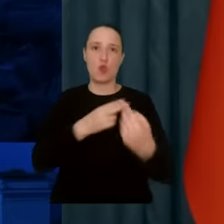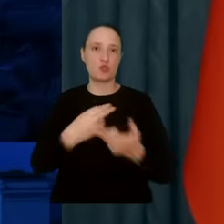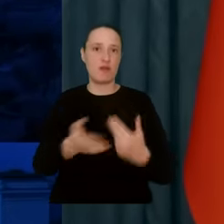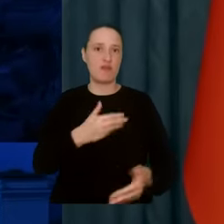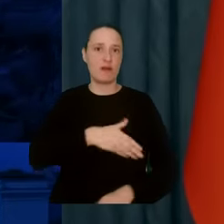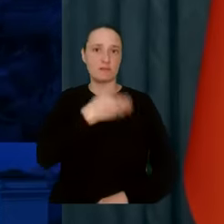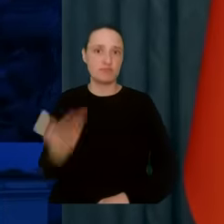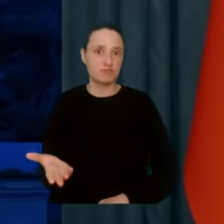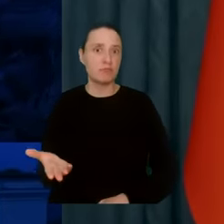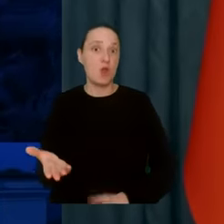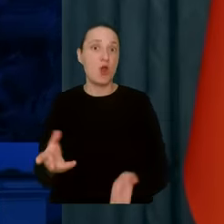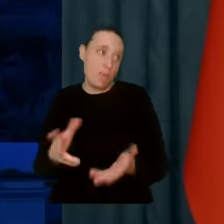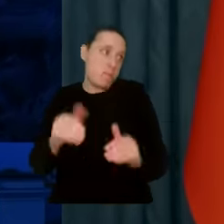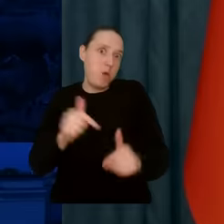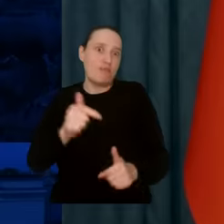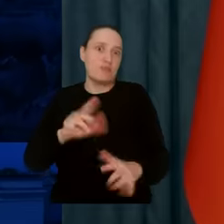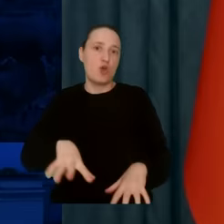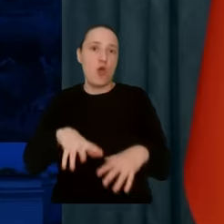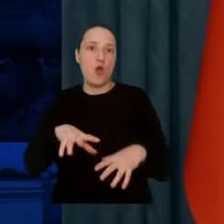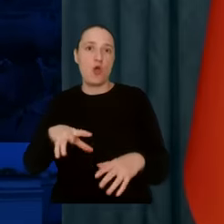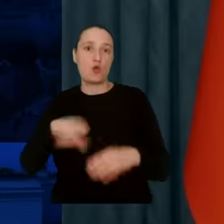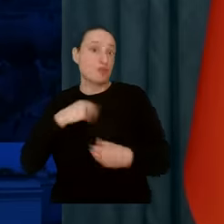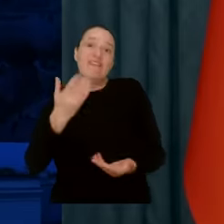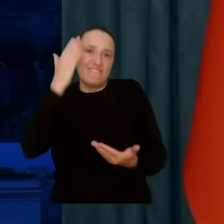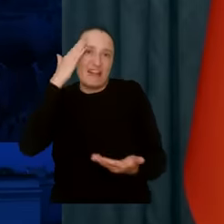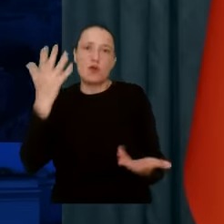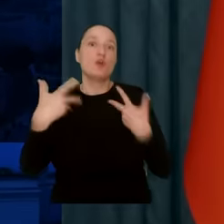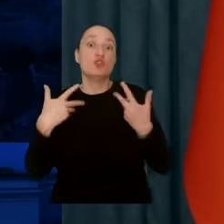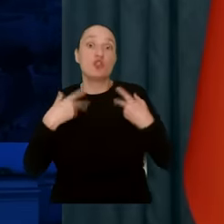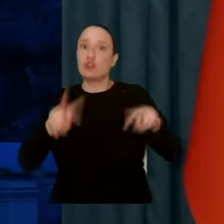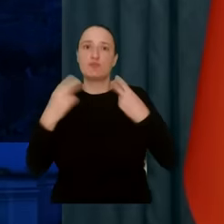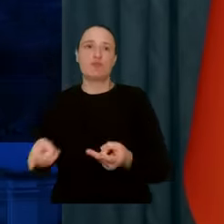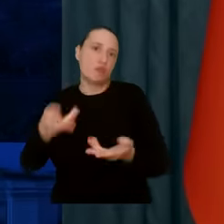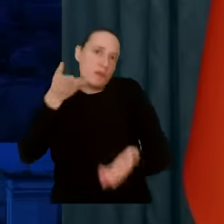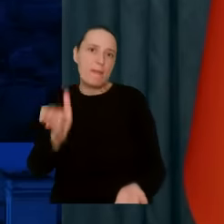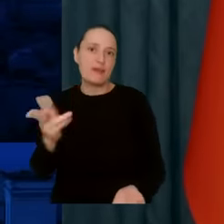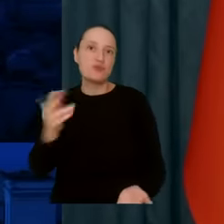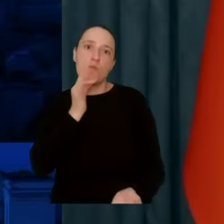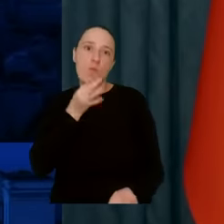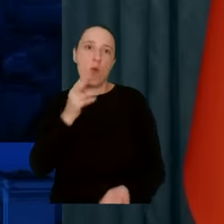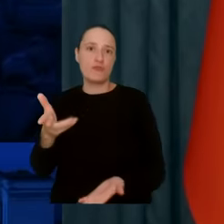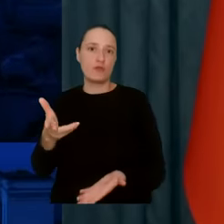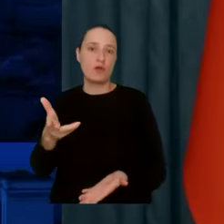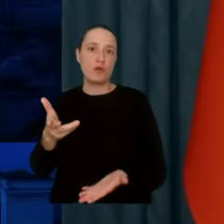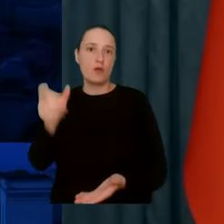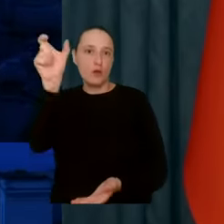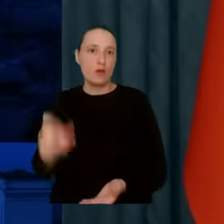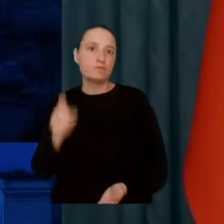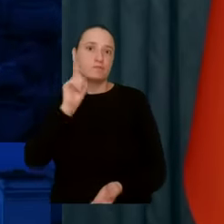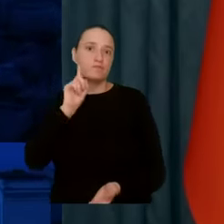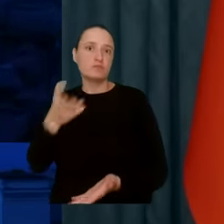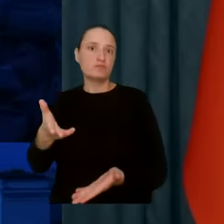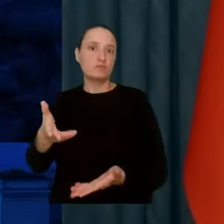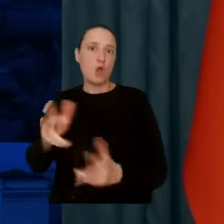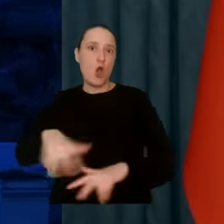sytuacji niewątpliwie zadośćuczynienie, choć nic nie przywróci życia temu młodemu człowiekowi, członkowi tej rodziny. Nikt